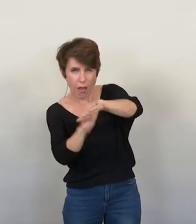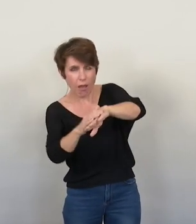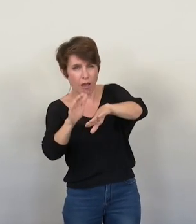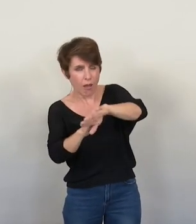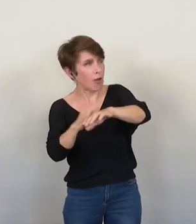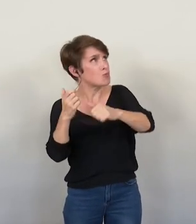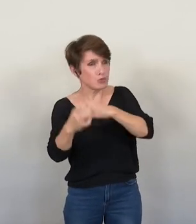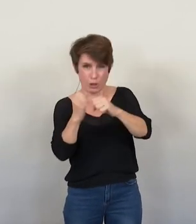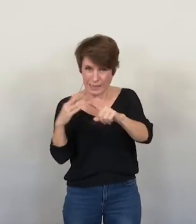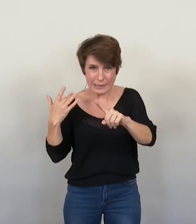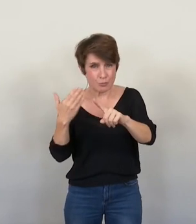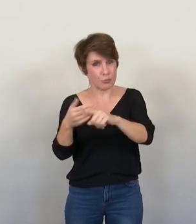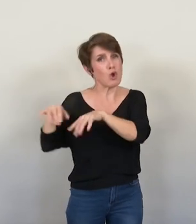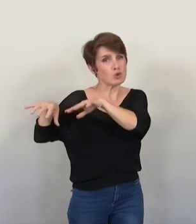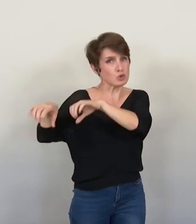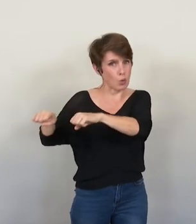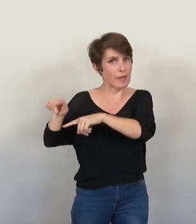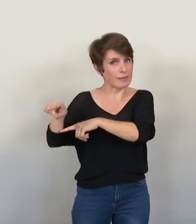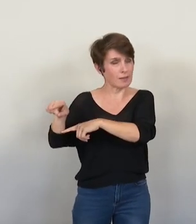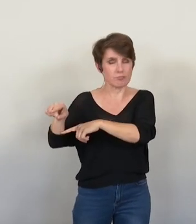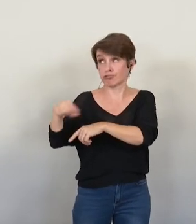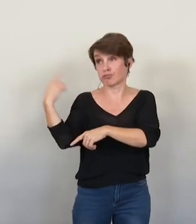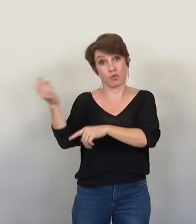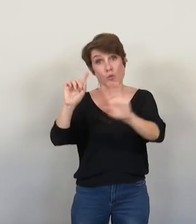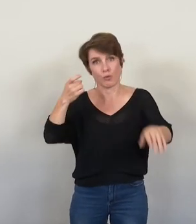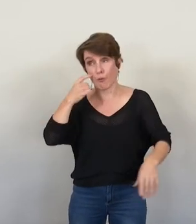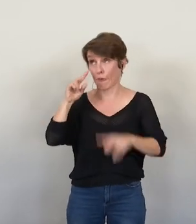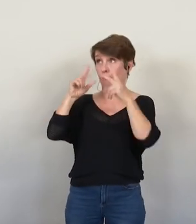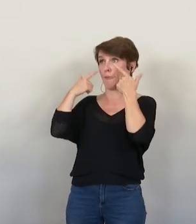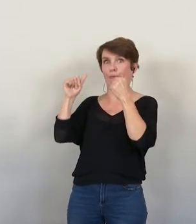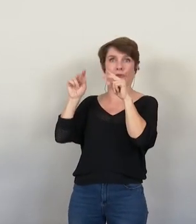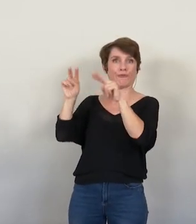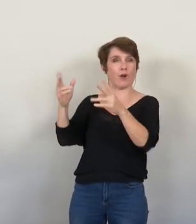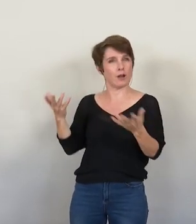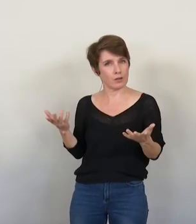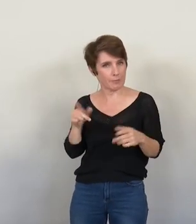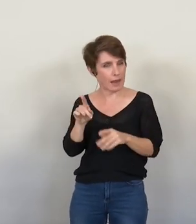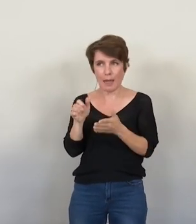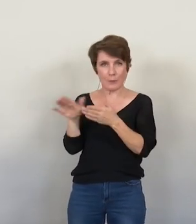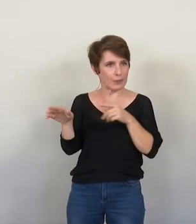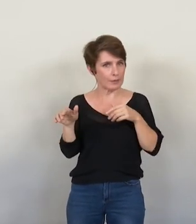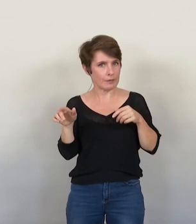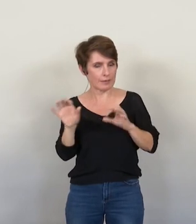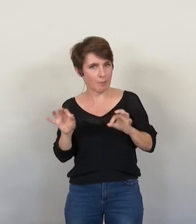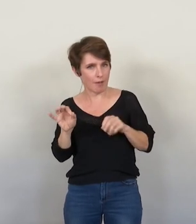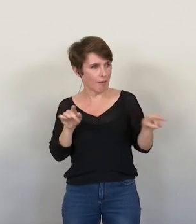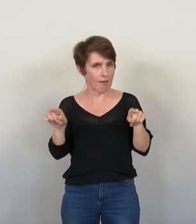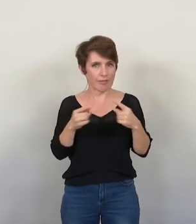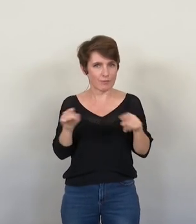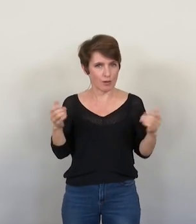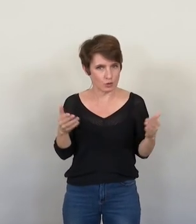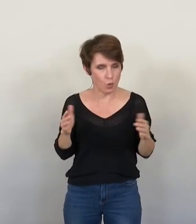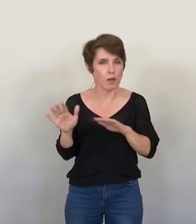Grenoble et que ce squat est d'ailleurs de notoriété publque 3è élément comment